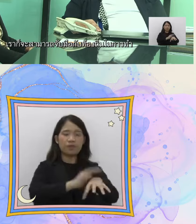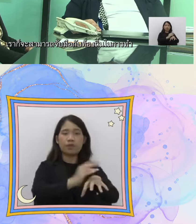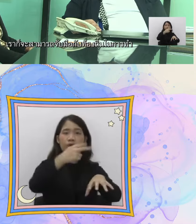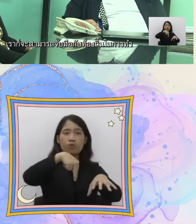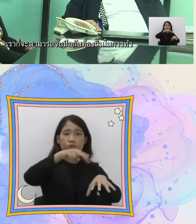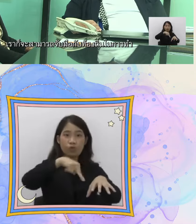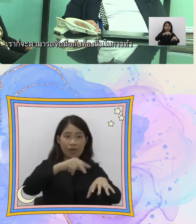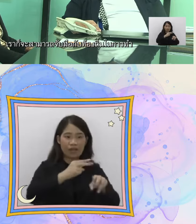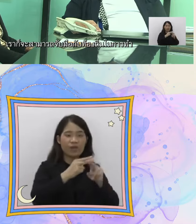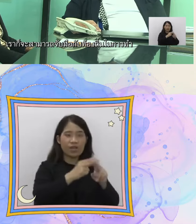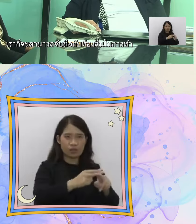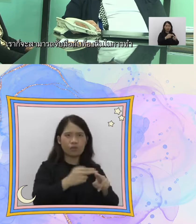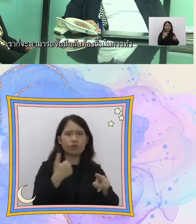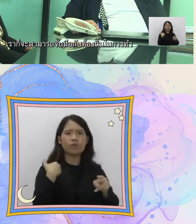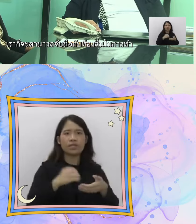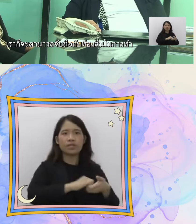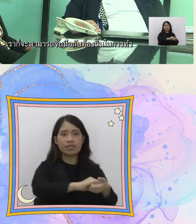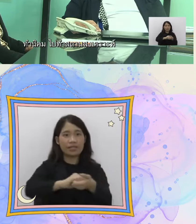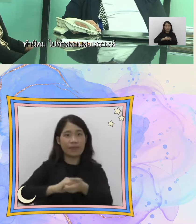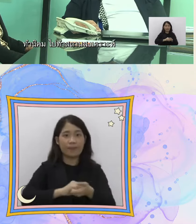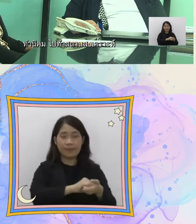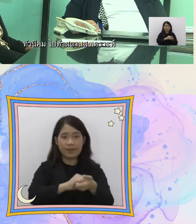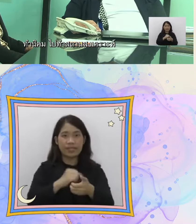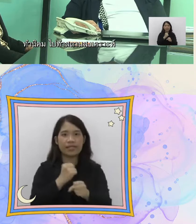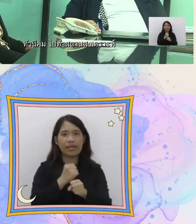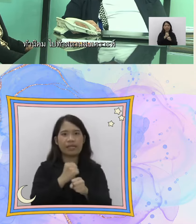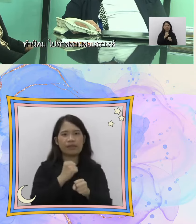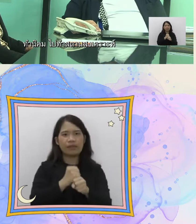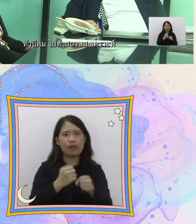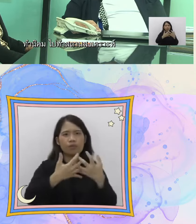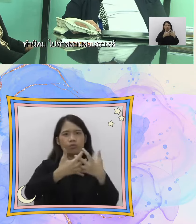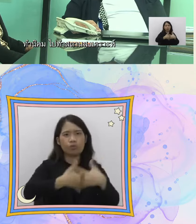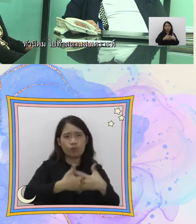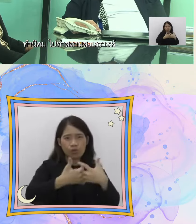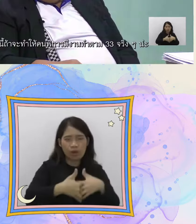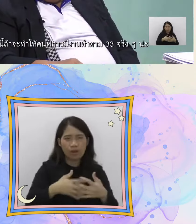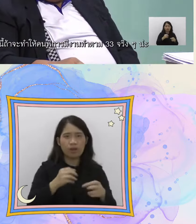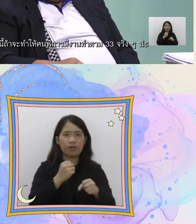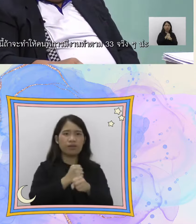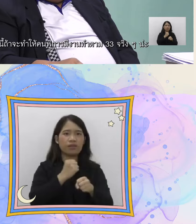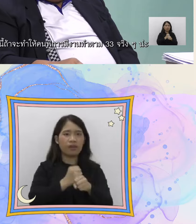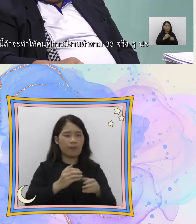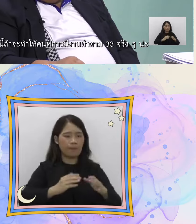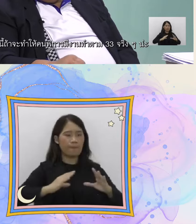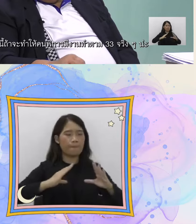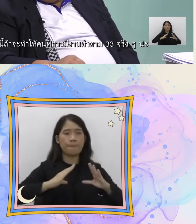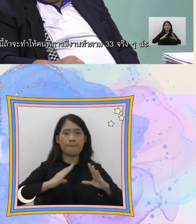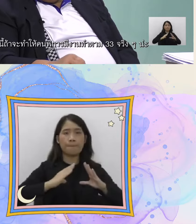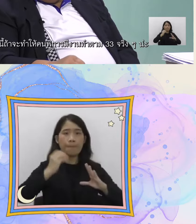นเกิต